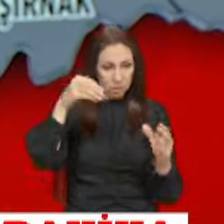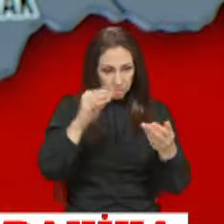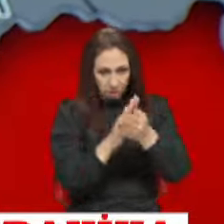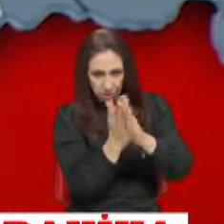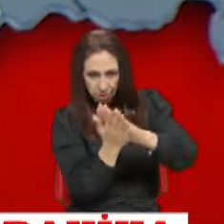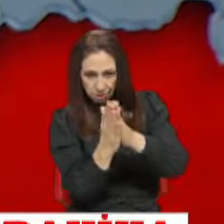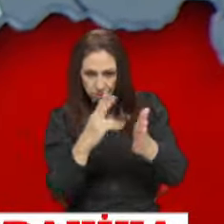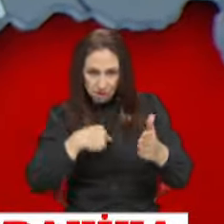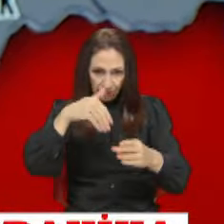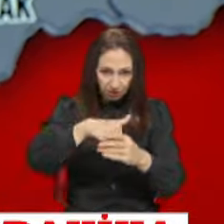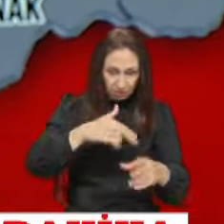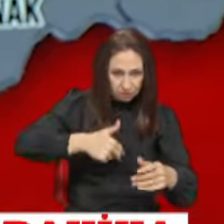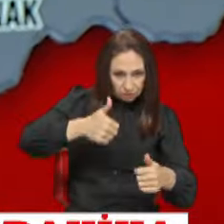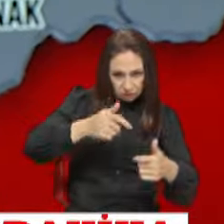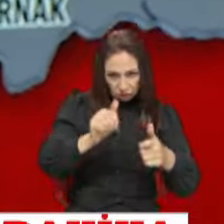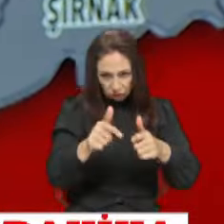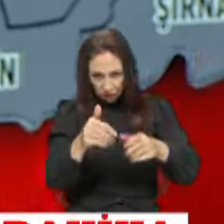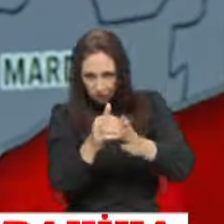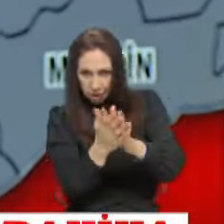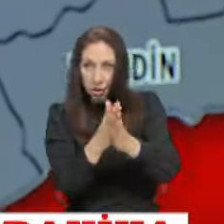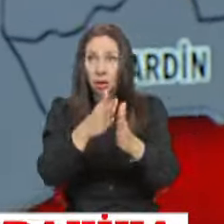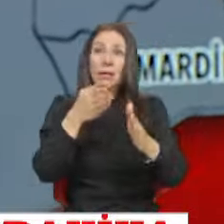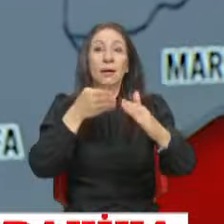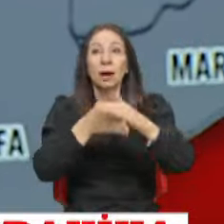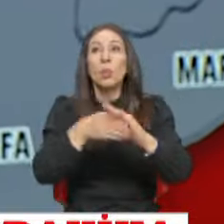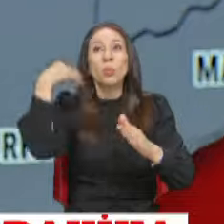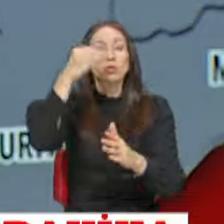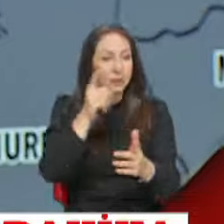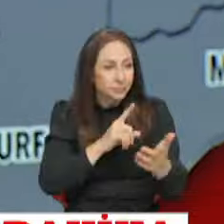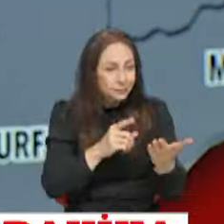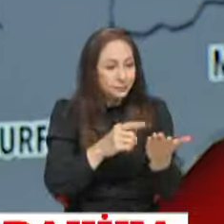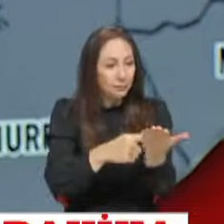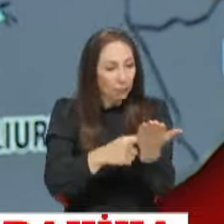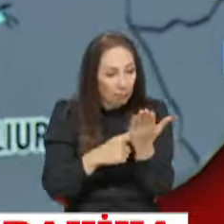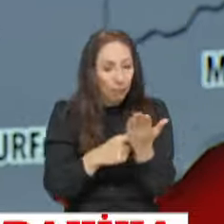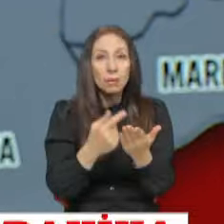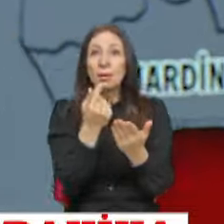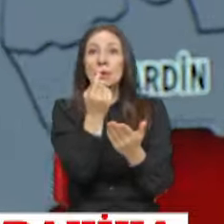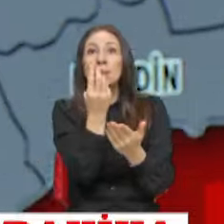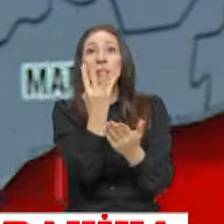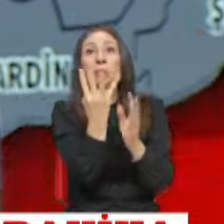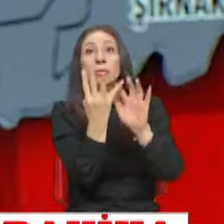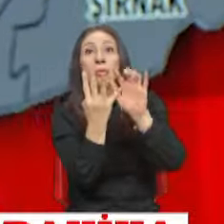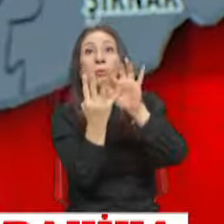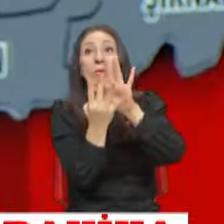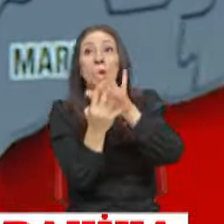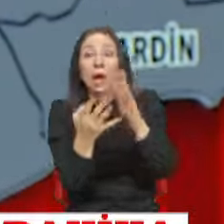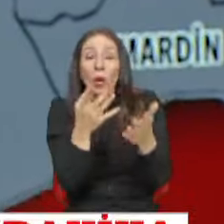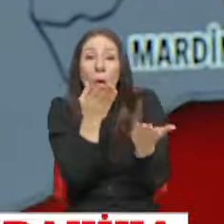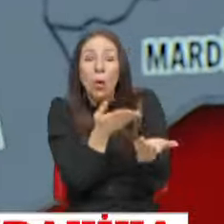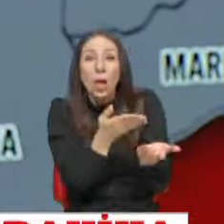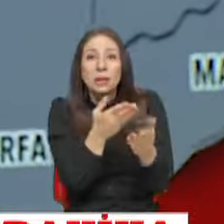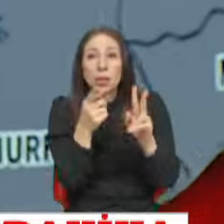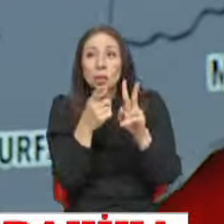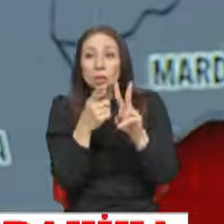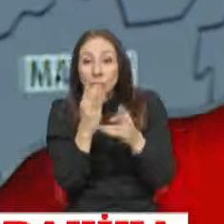taraftan belediye meclisi Belediye Başkanı sonra tam böyle içeri girerken muhtarlarla ilgili hani orada da bir yarış var kıyasıya bir yarış var ya onlar da